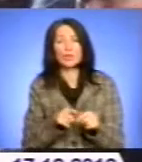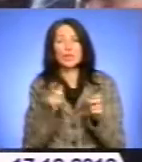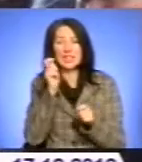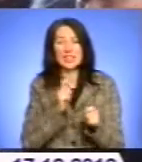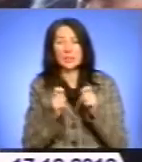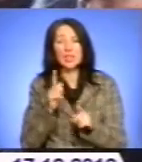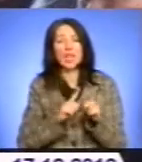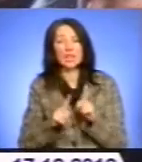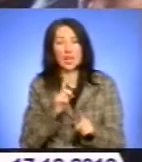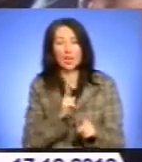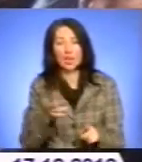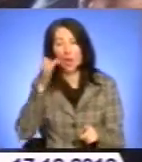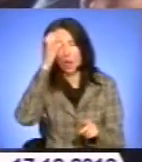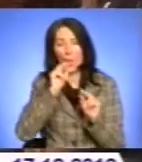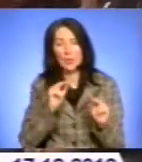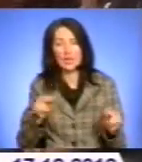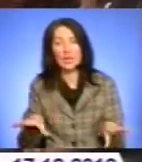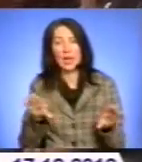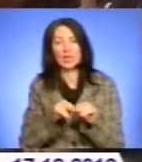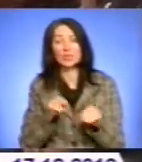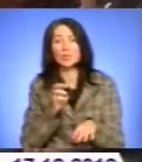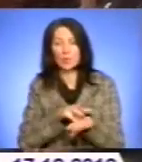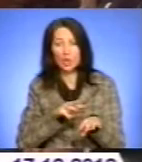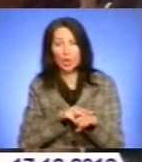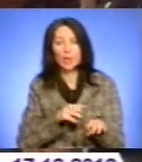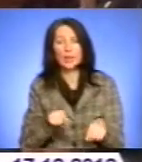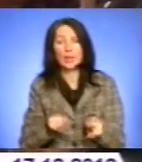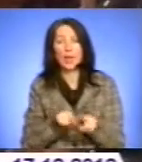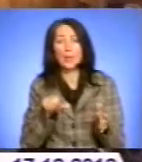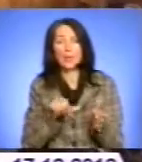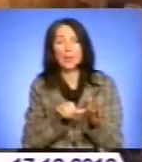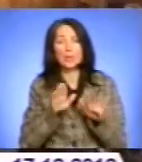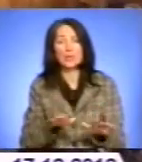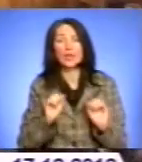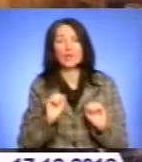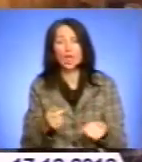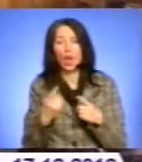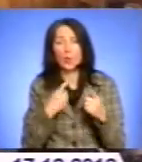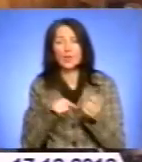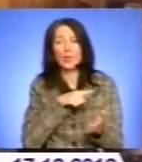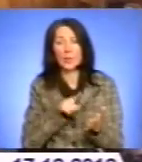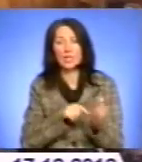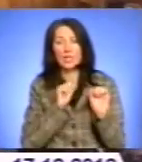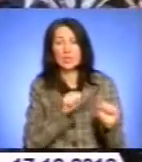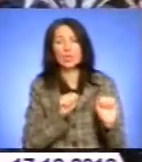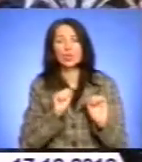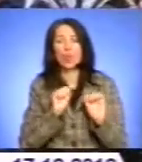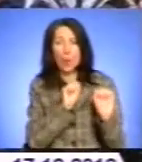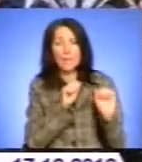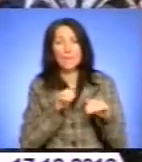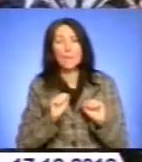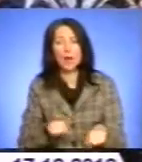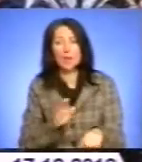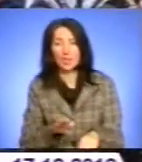семінар-нарад, на яких освітяни разом зі співробітниками органів внутрішніх справ та представниками місцевої влади обговорили питання захисту прав дітей. Під час таких